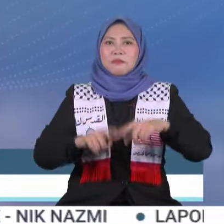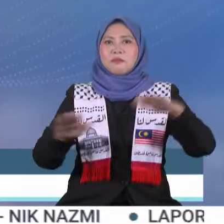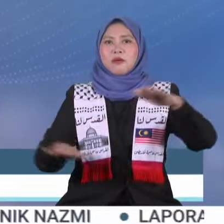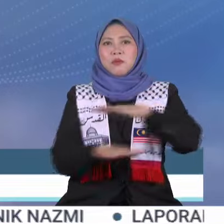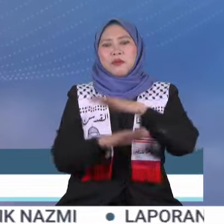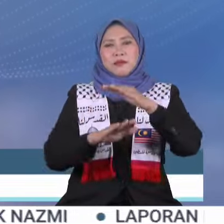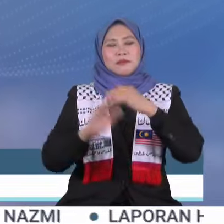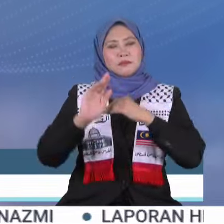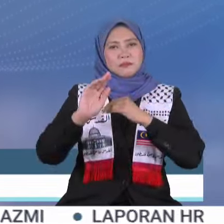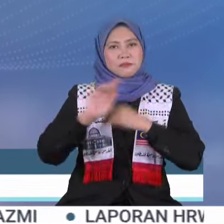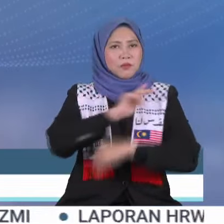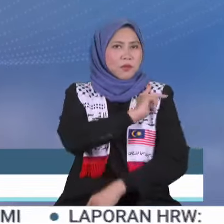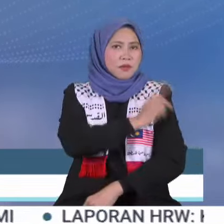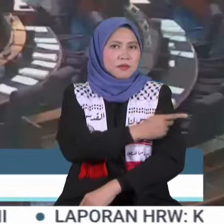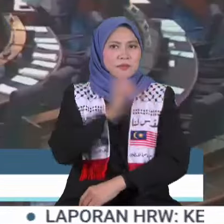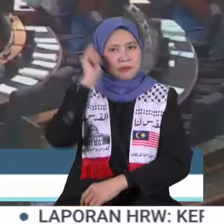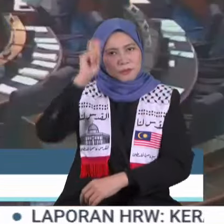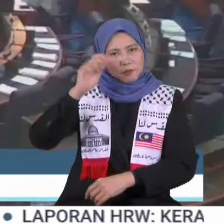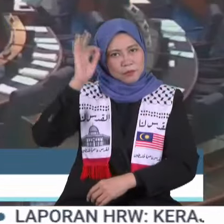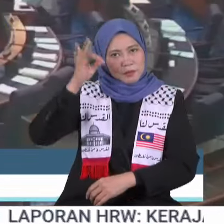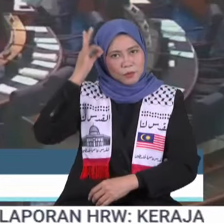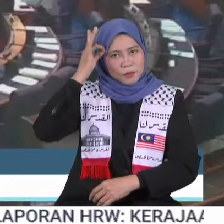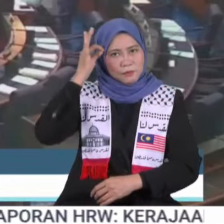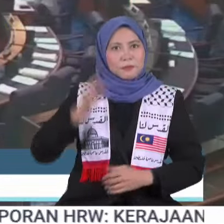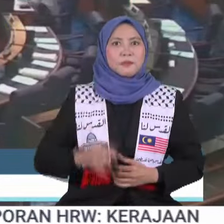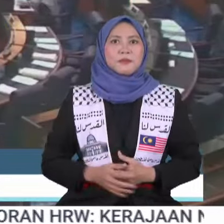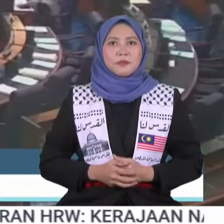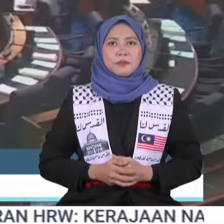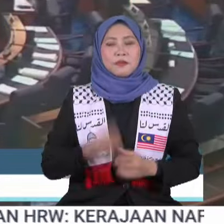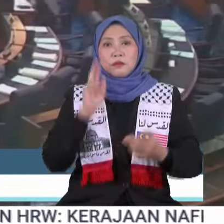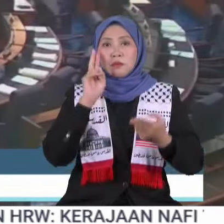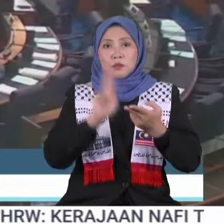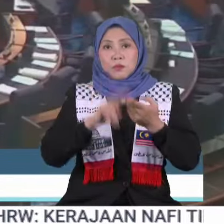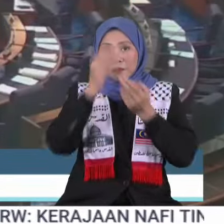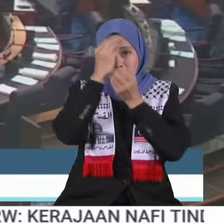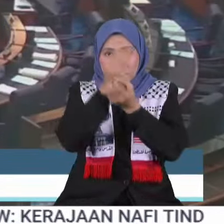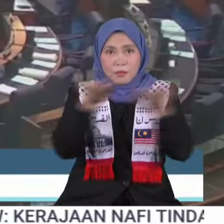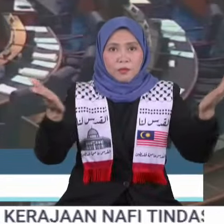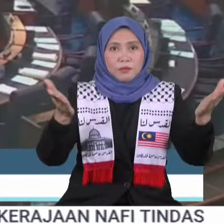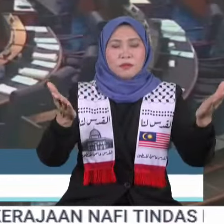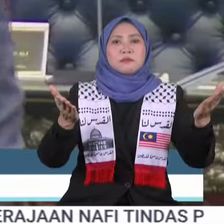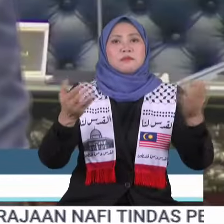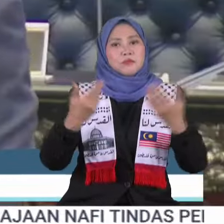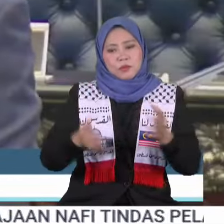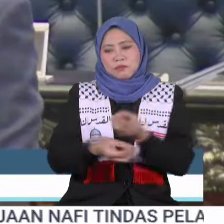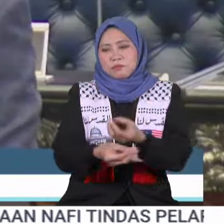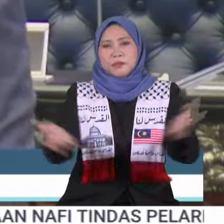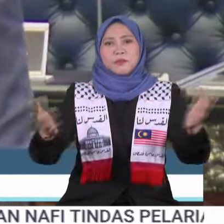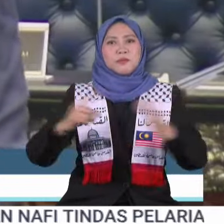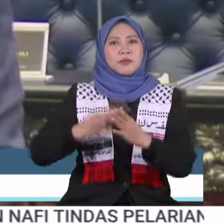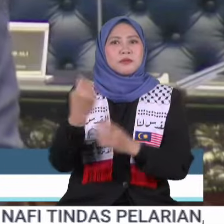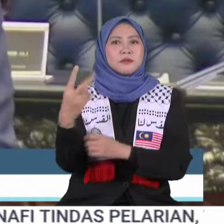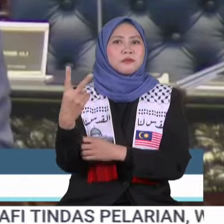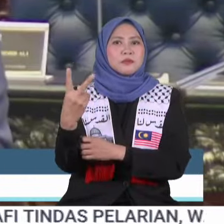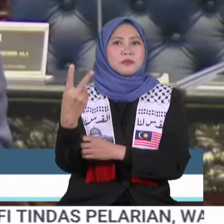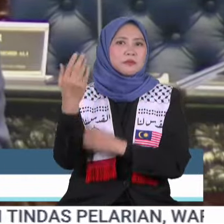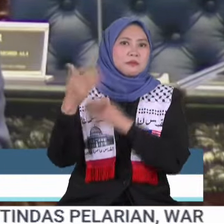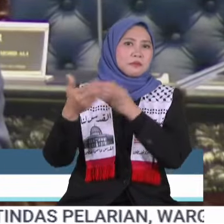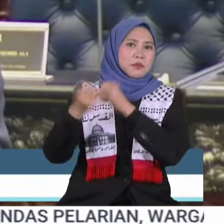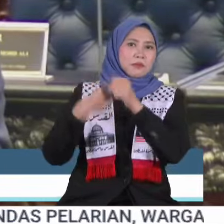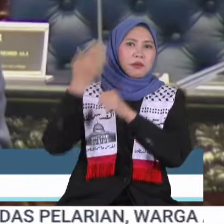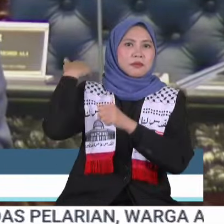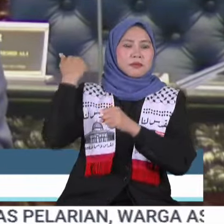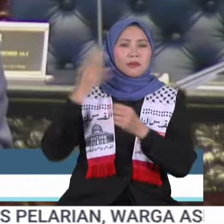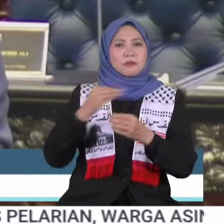kuasa persekutuan surat permakluman mengenainya telah diedar disember lepas disusuli